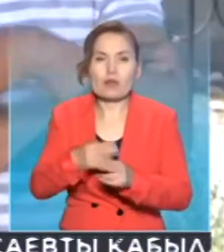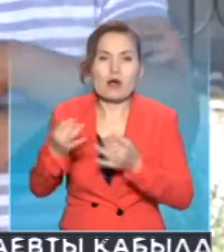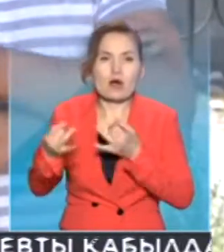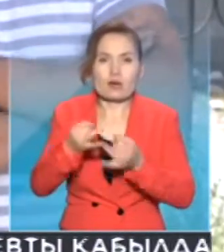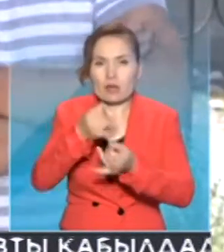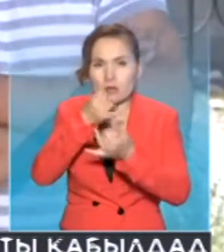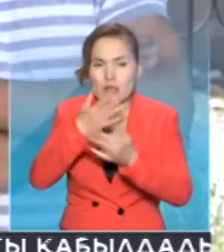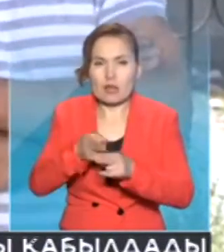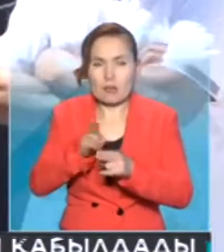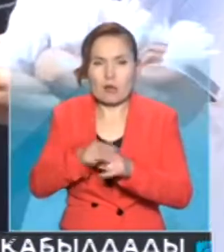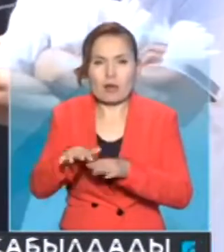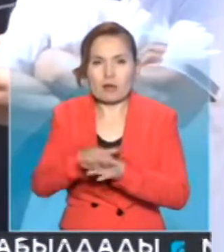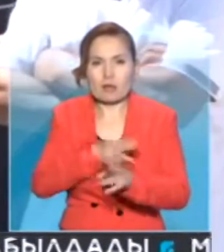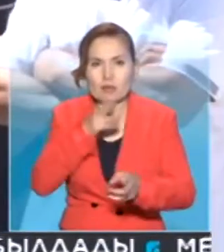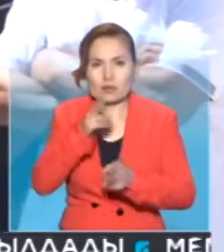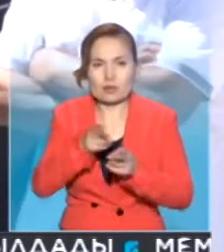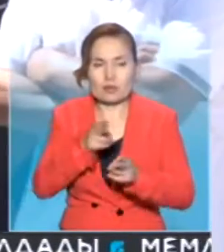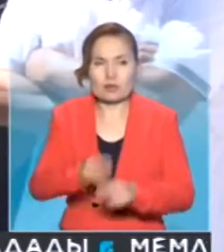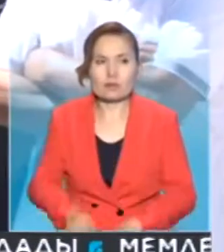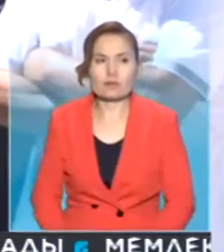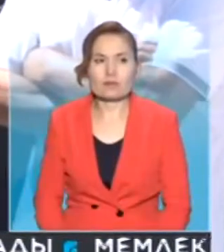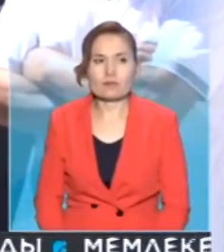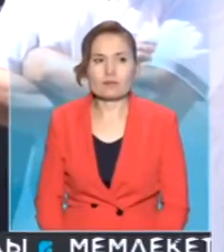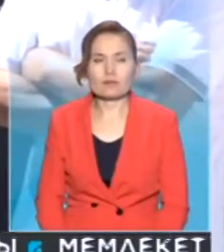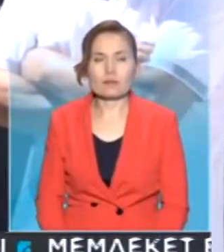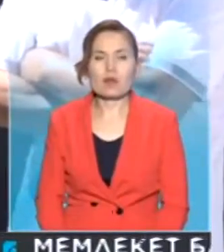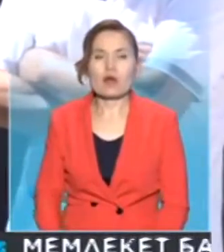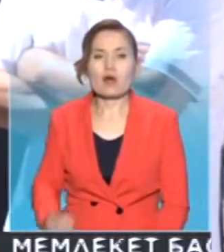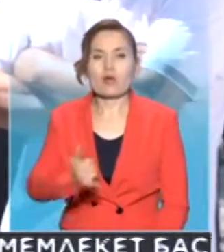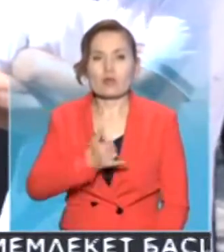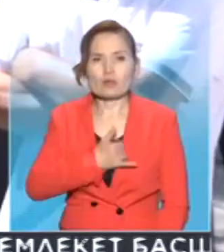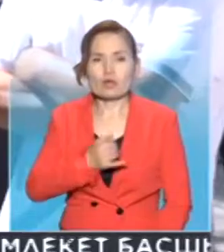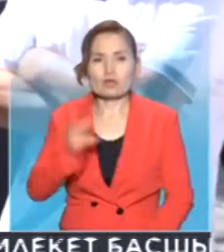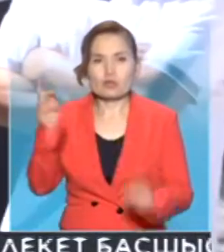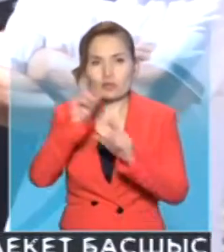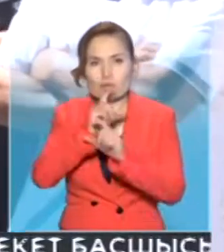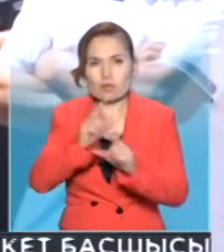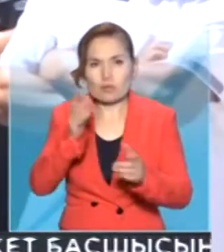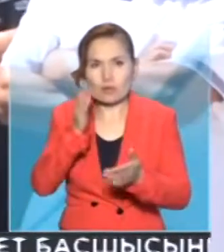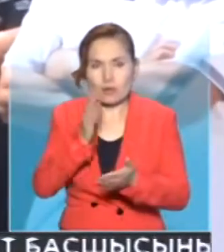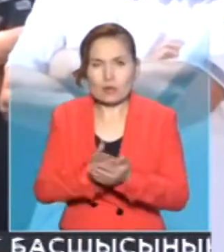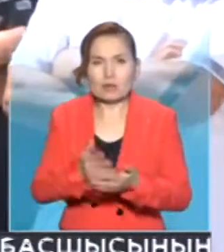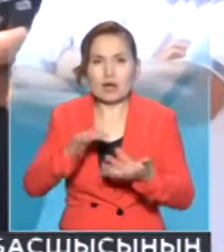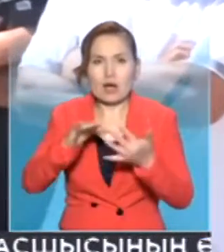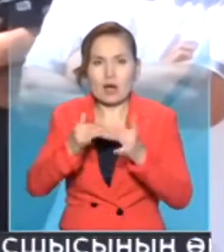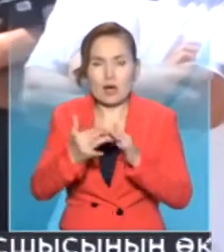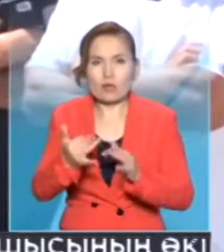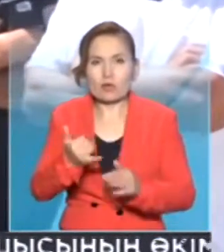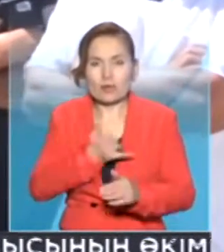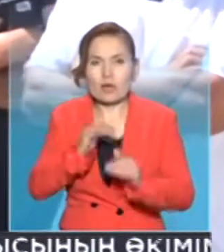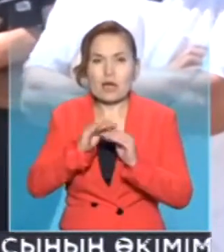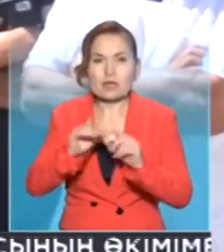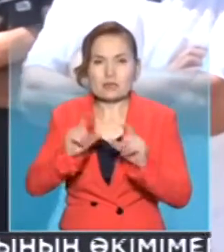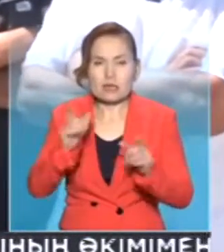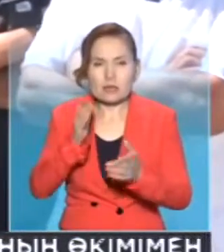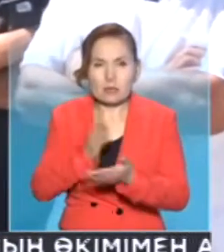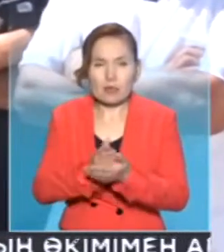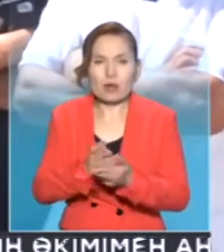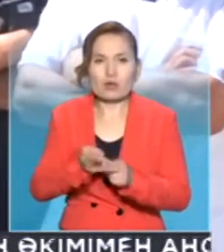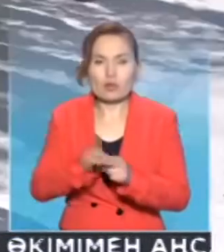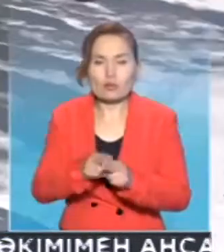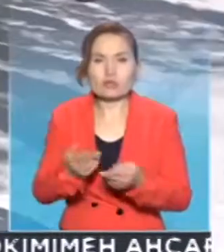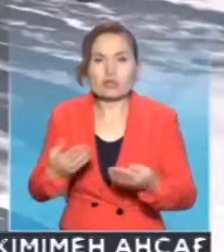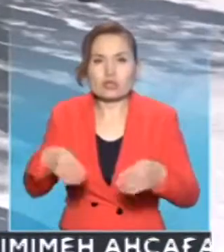Ал тұрғындардың айтары мынау. Көлді ауылда 11 жылдық мектебіміз бар, фельдшерлік амбулаториялық пунктіміз бар, садигіміз бар. Ертеңгі күні осылардың